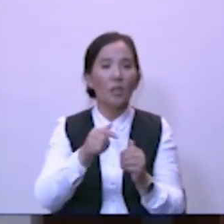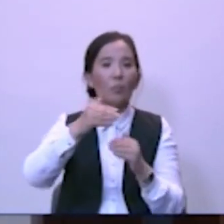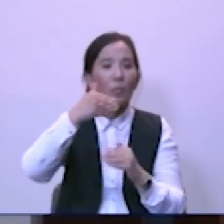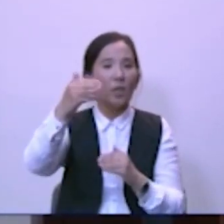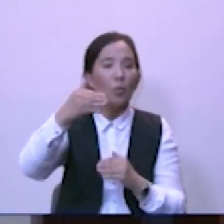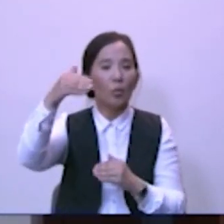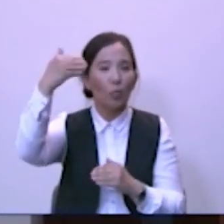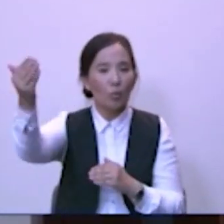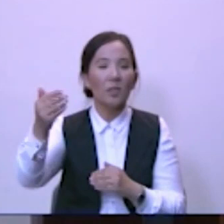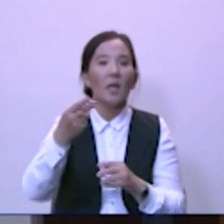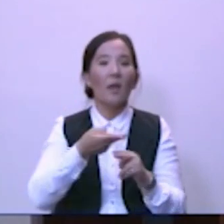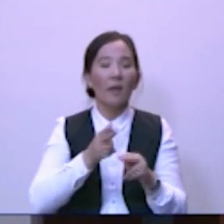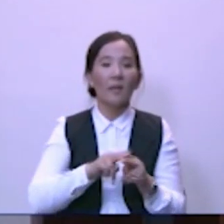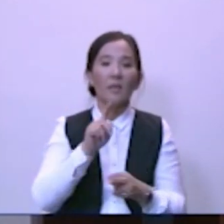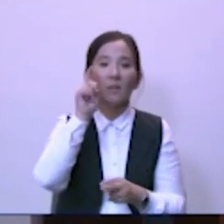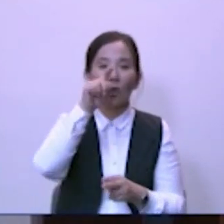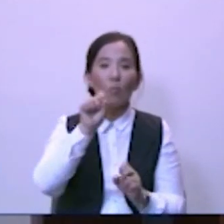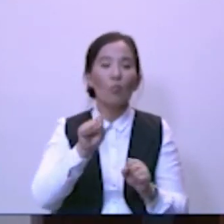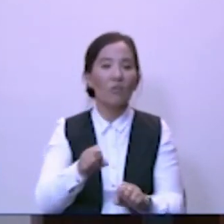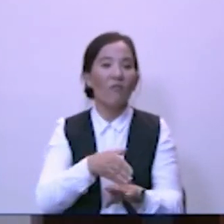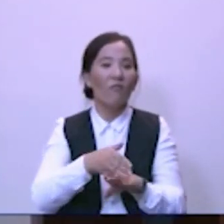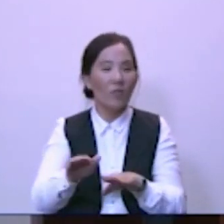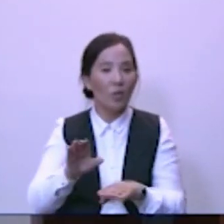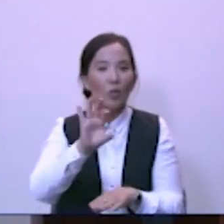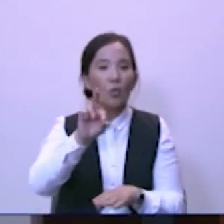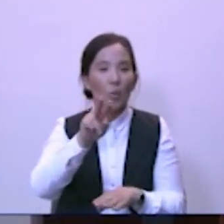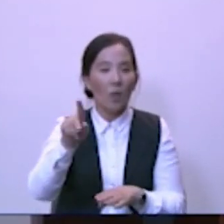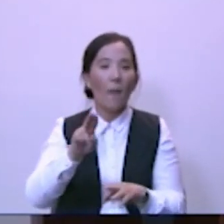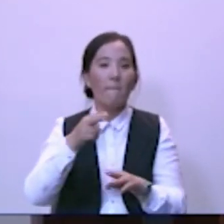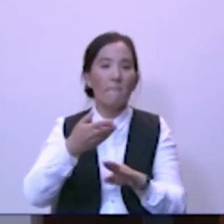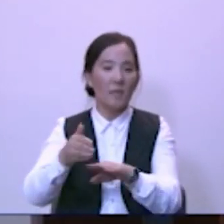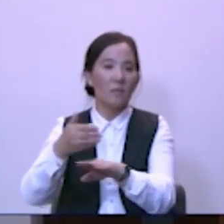может выделить и соль и последующего